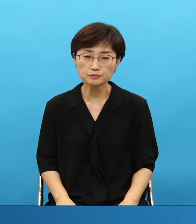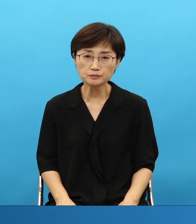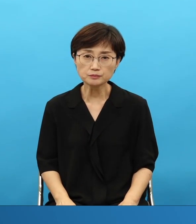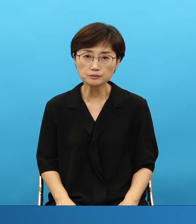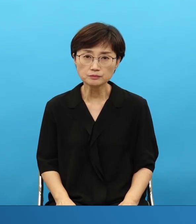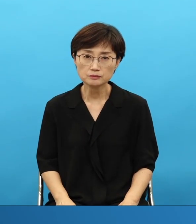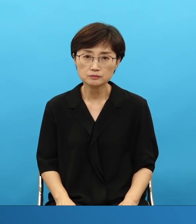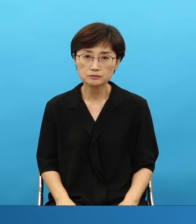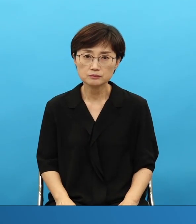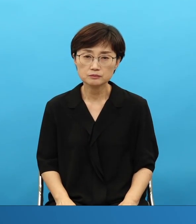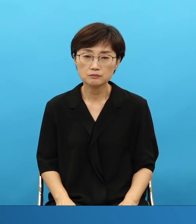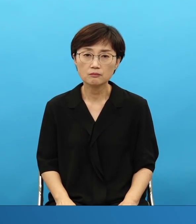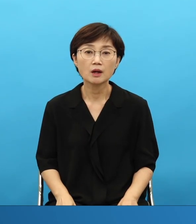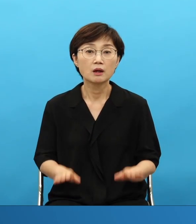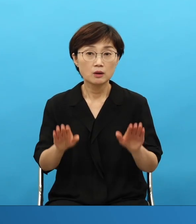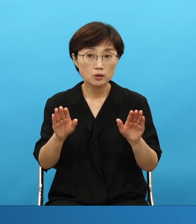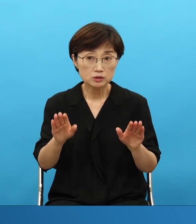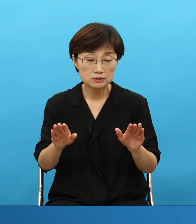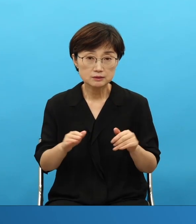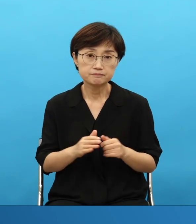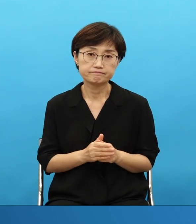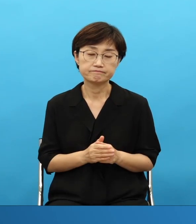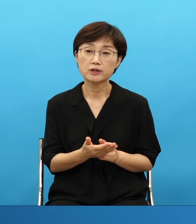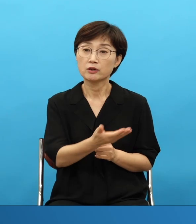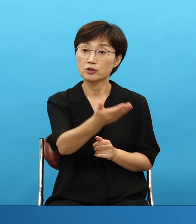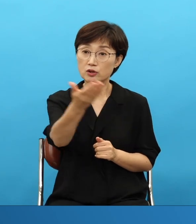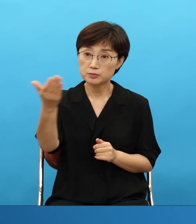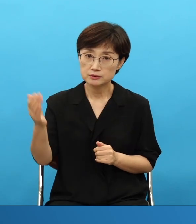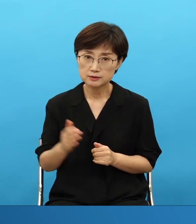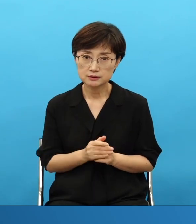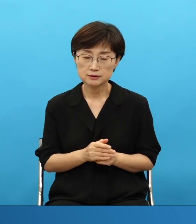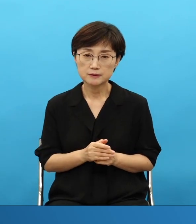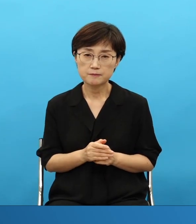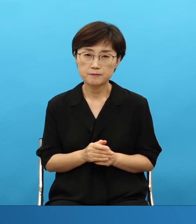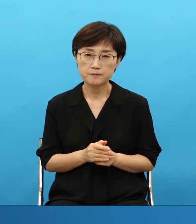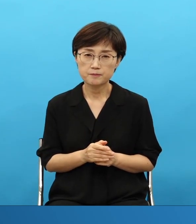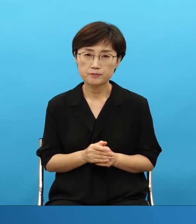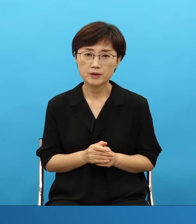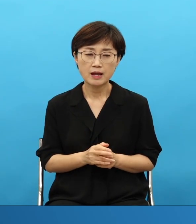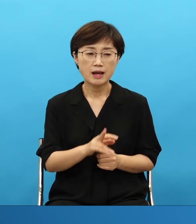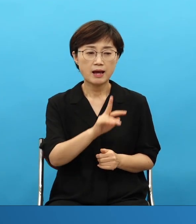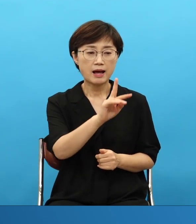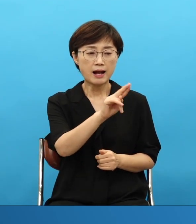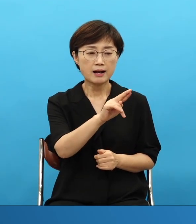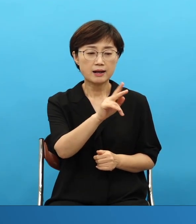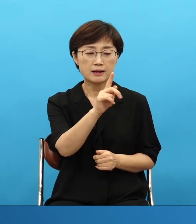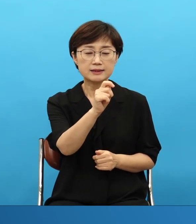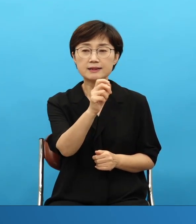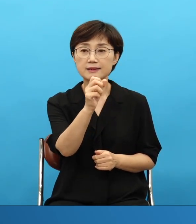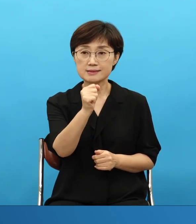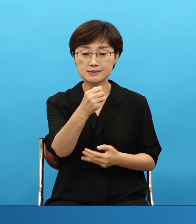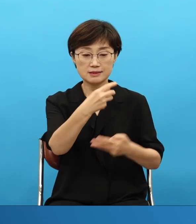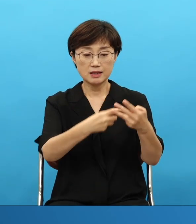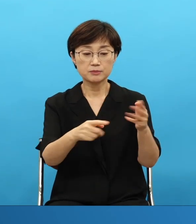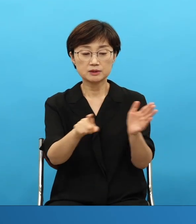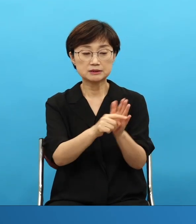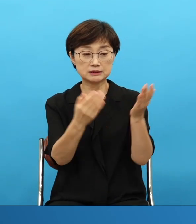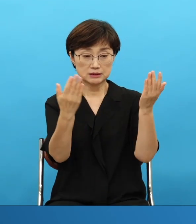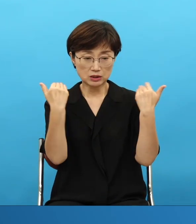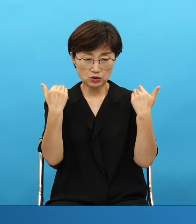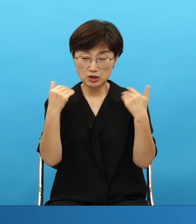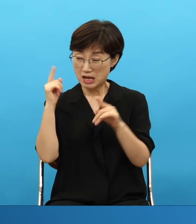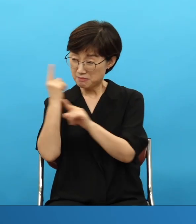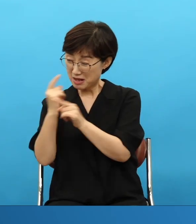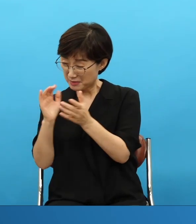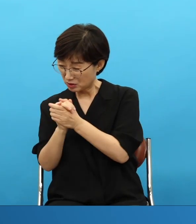today. 그래서 사실은 여러분 360을 해달라 말은 못하겠고요. 오늘이라도 기도를 해달라. So